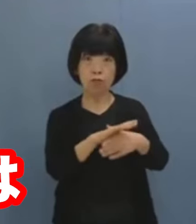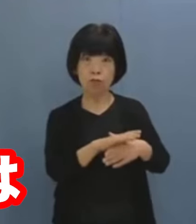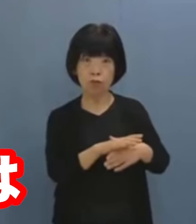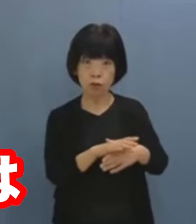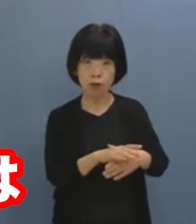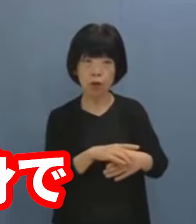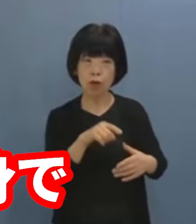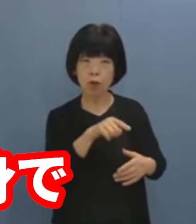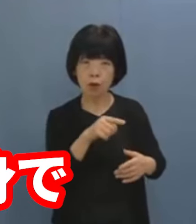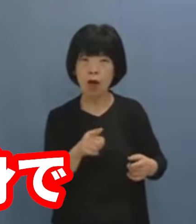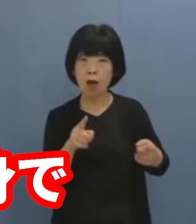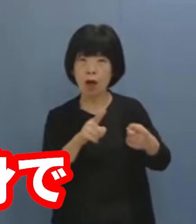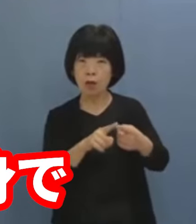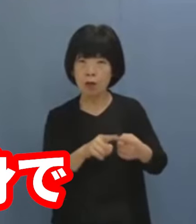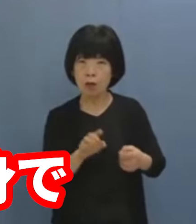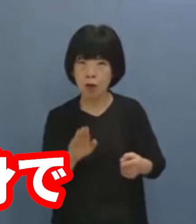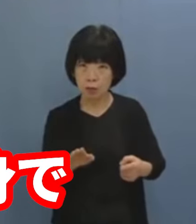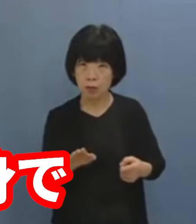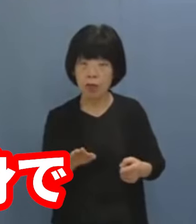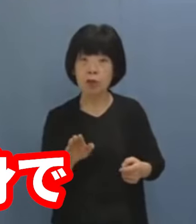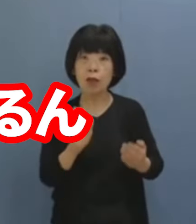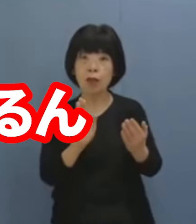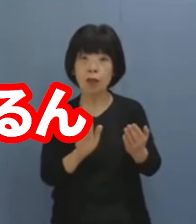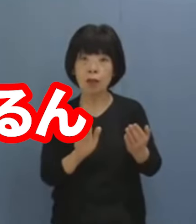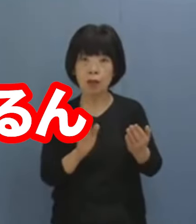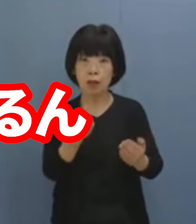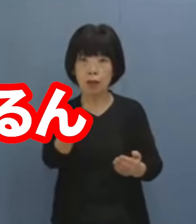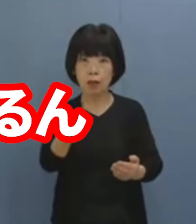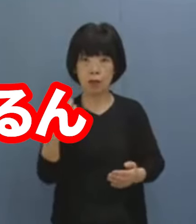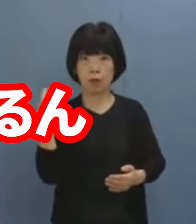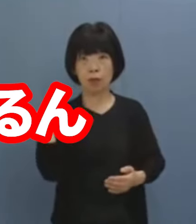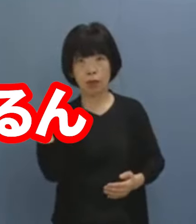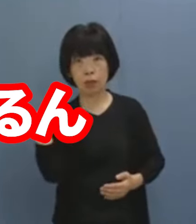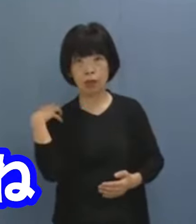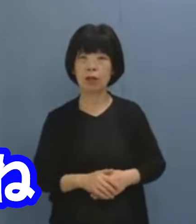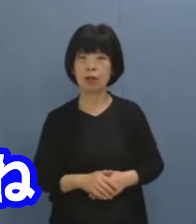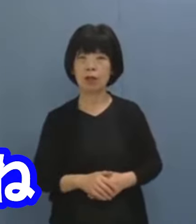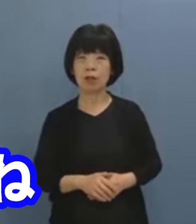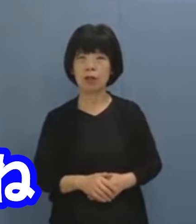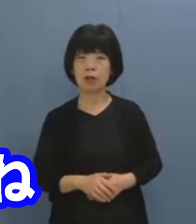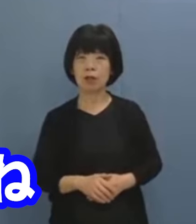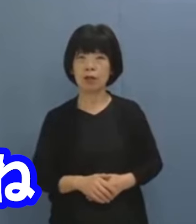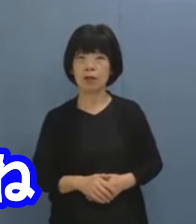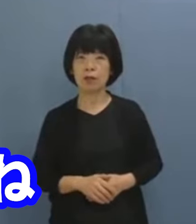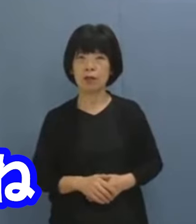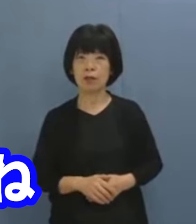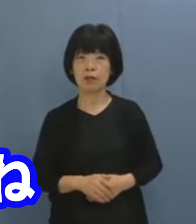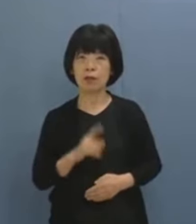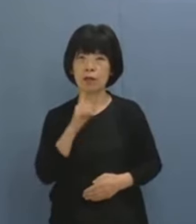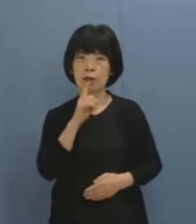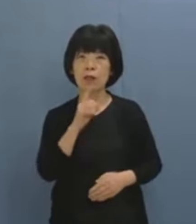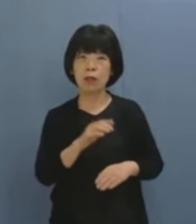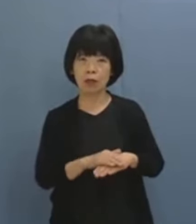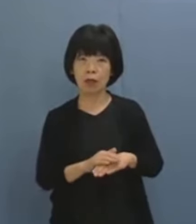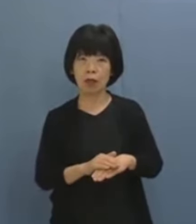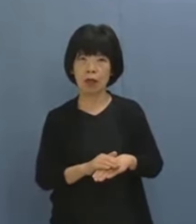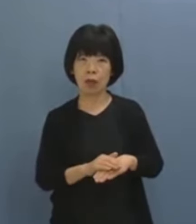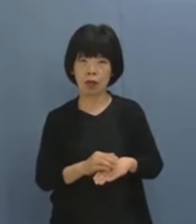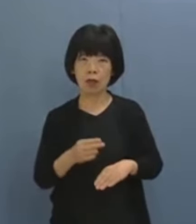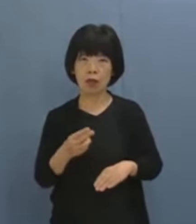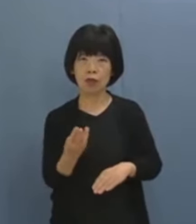それについての知事はその責任というかご自身でどのように捉えられているんでしょうか。 まあ、ニュアンスですよね。まあ、そこ